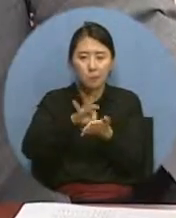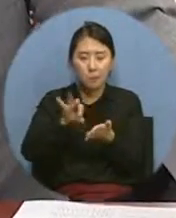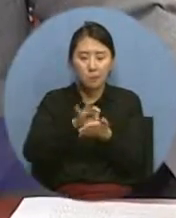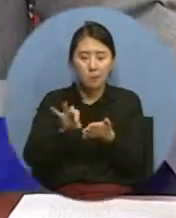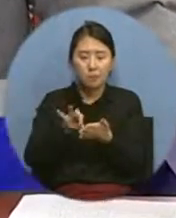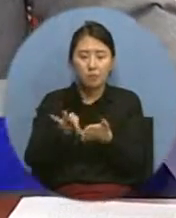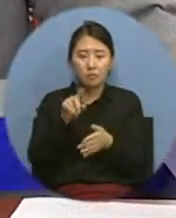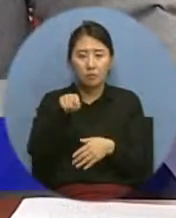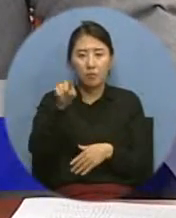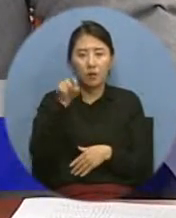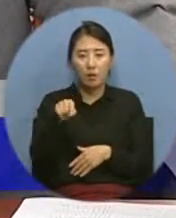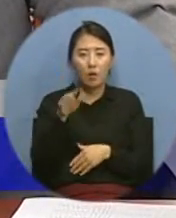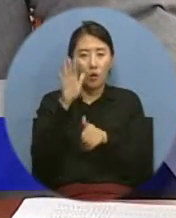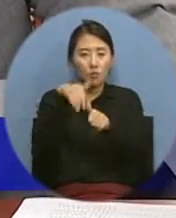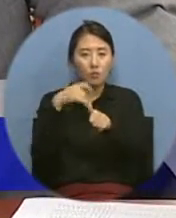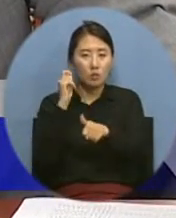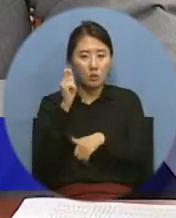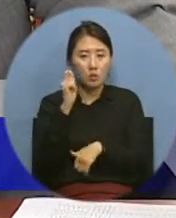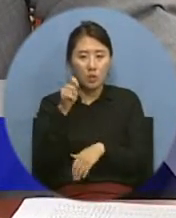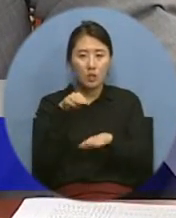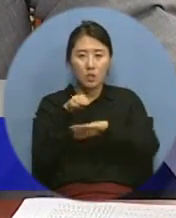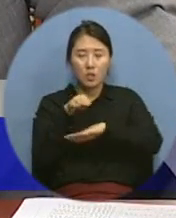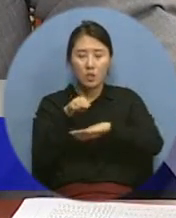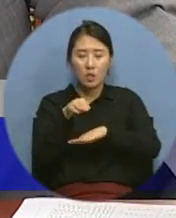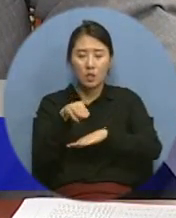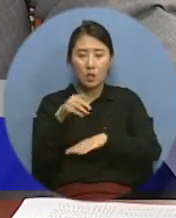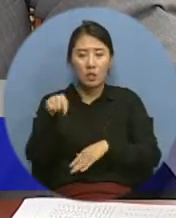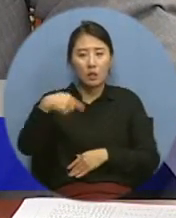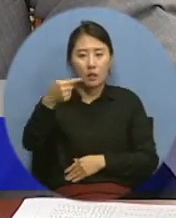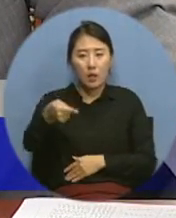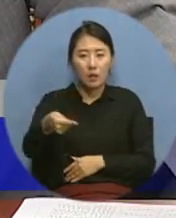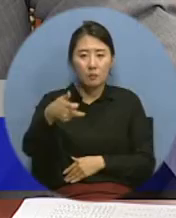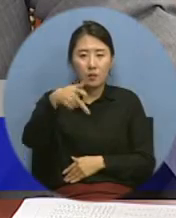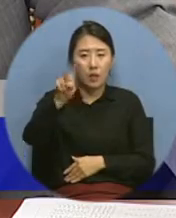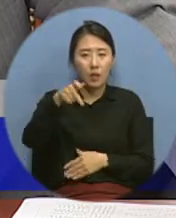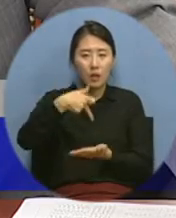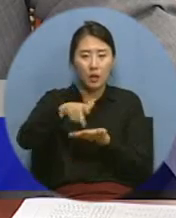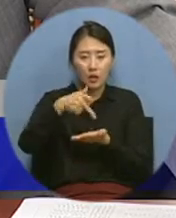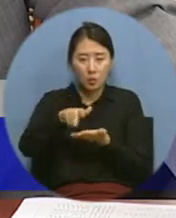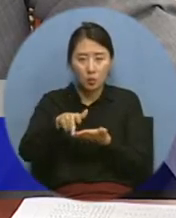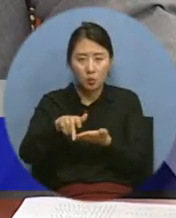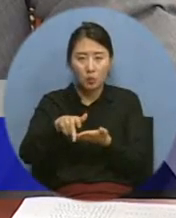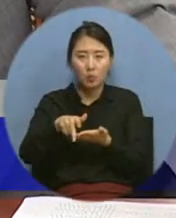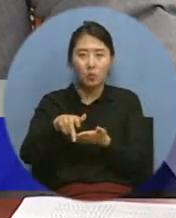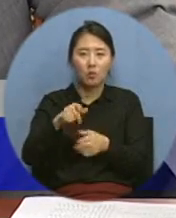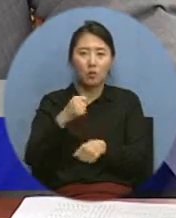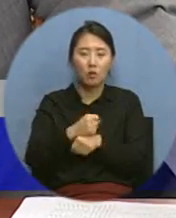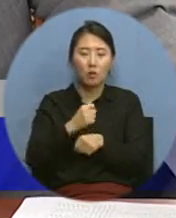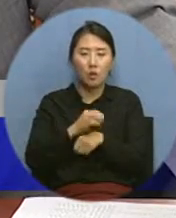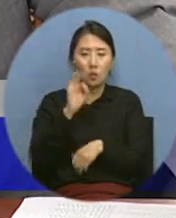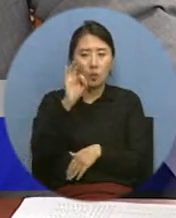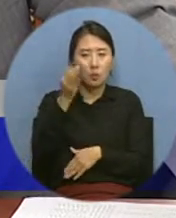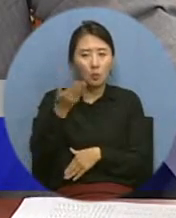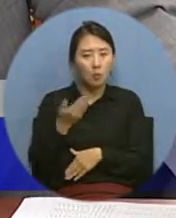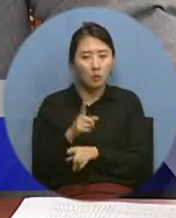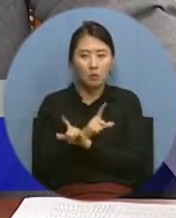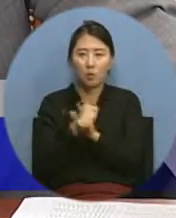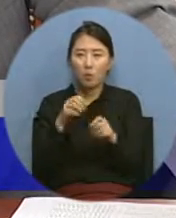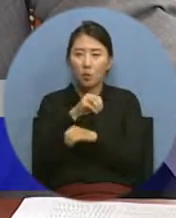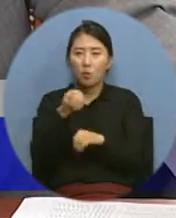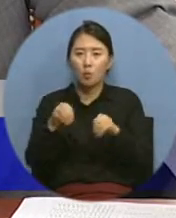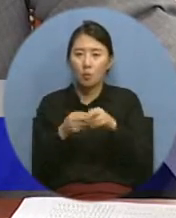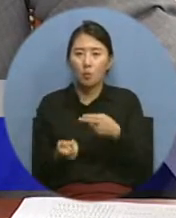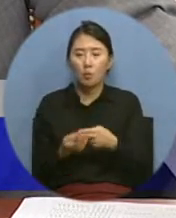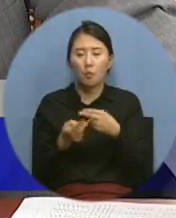준코 택시 같은 경우에는 그 다음 카톡 에서는 택시기사와 승격을 상대로 콜비 를 받지 않고요 오히려